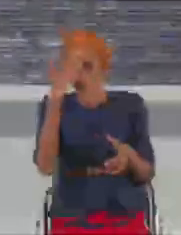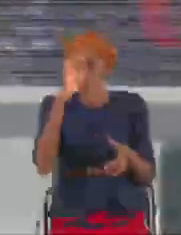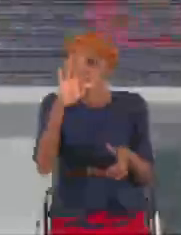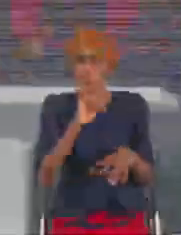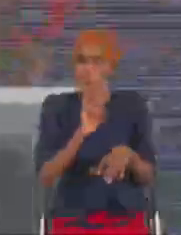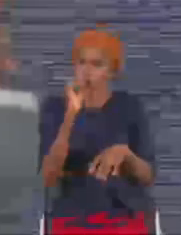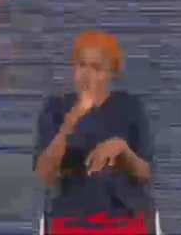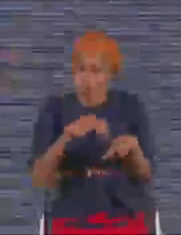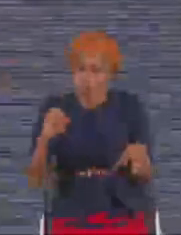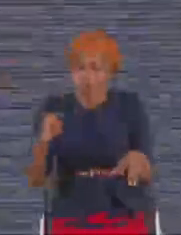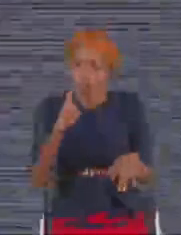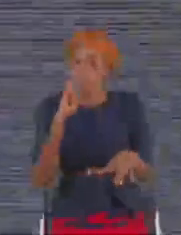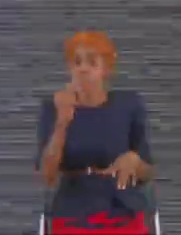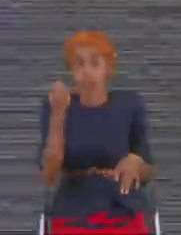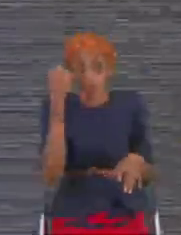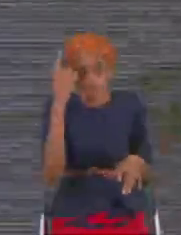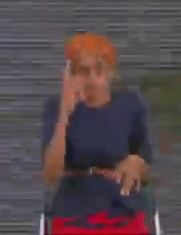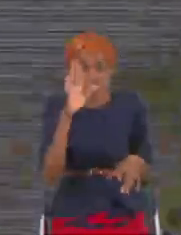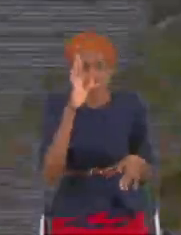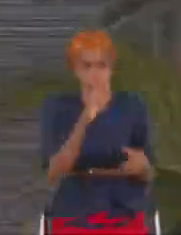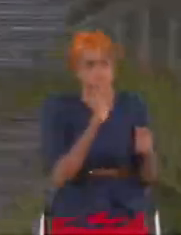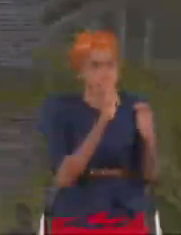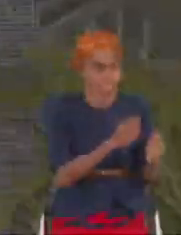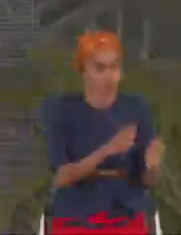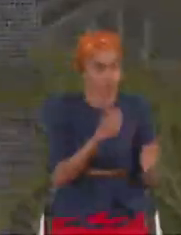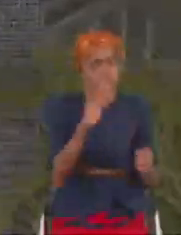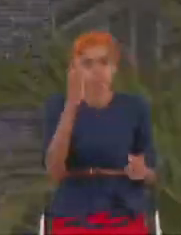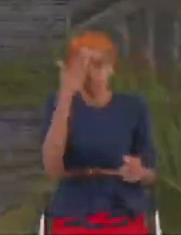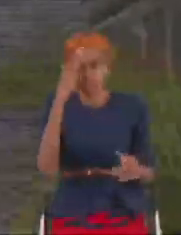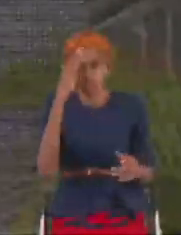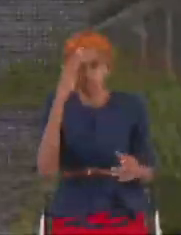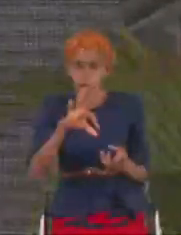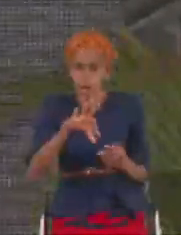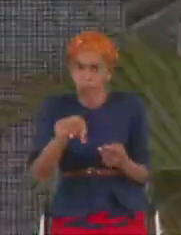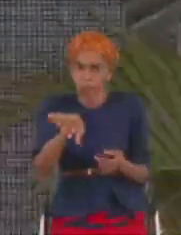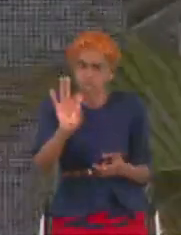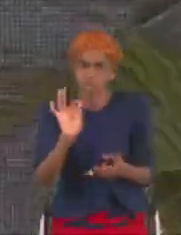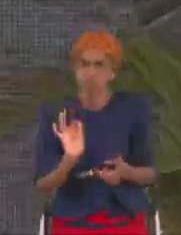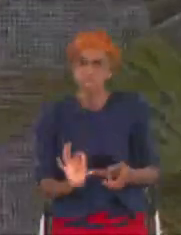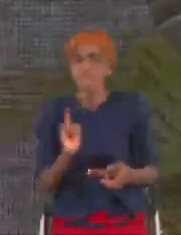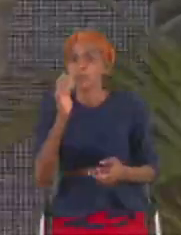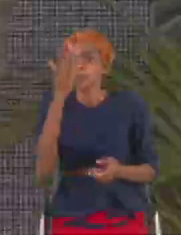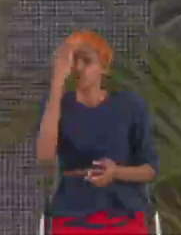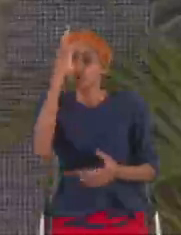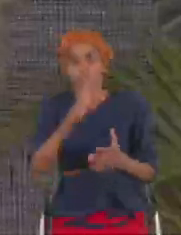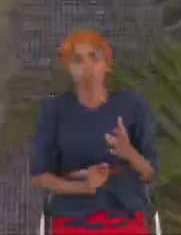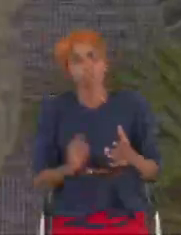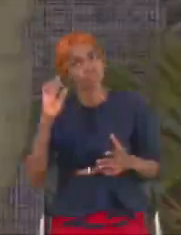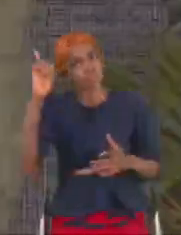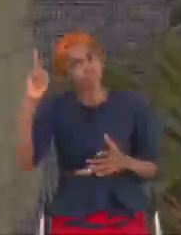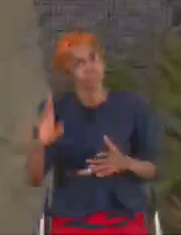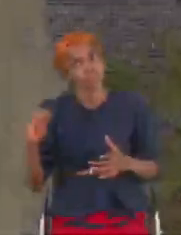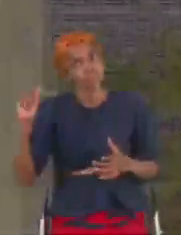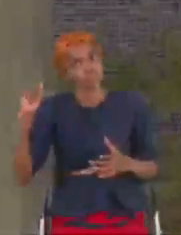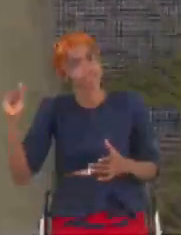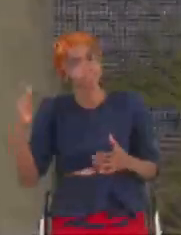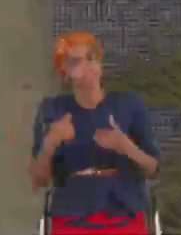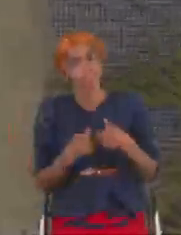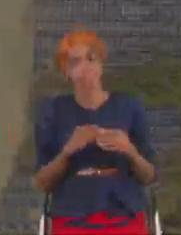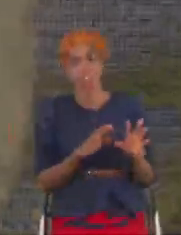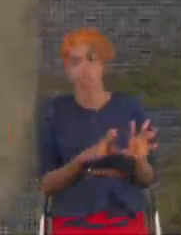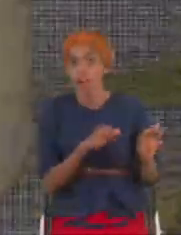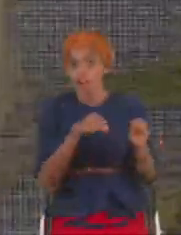appel tu connais des dents tu connais ce que dieu afin de toi et tu sais ce que dieu a